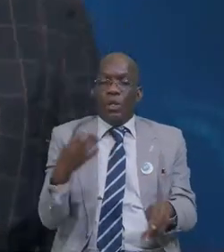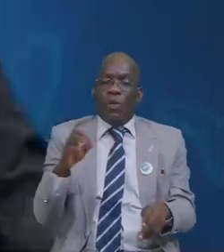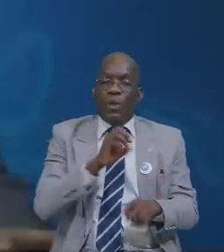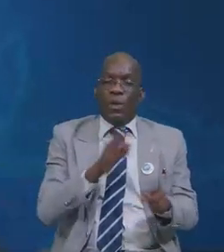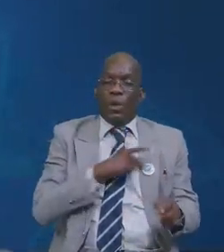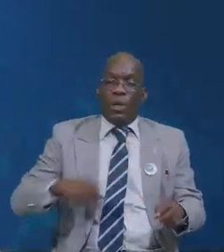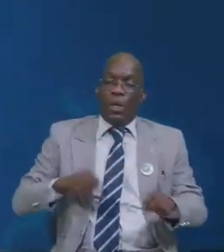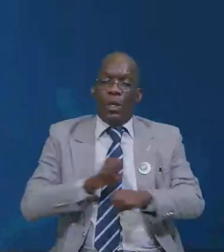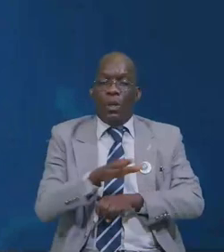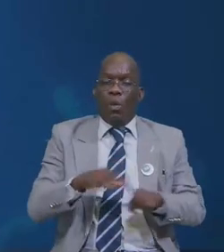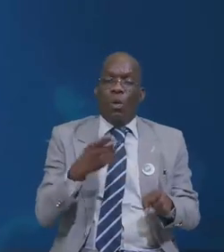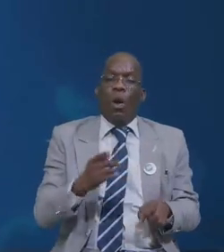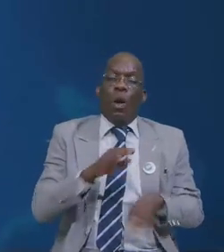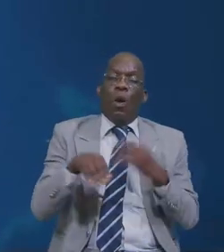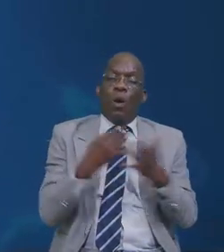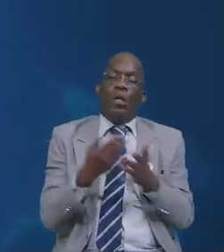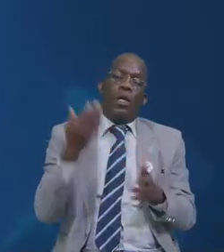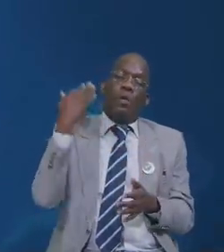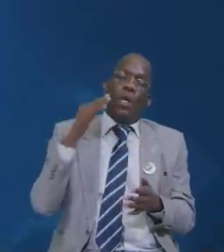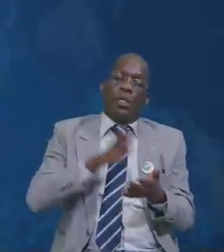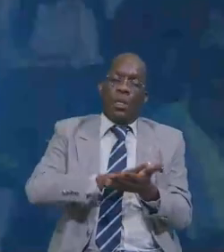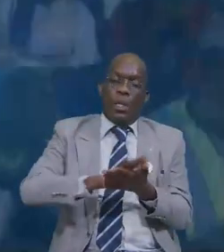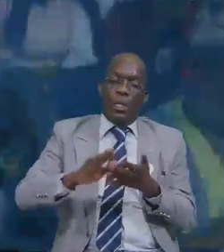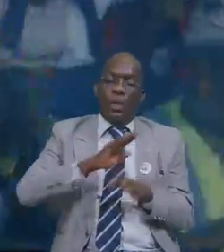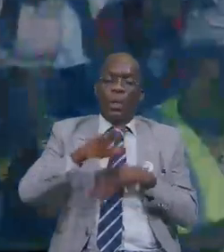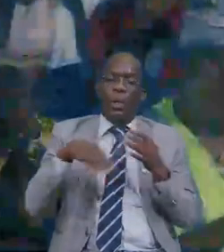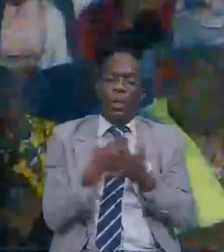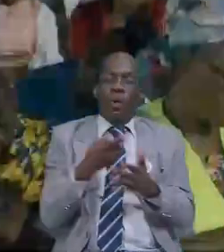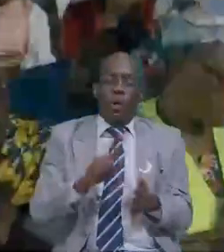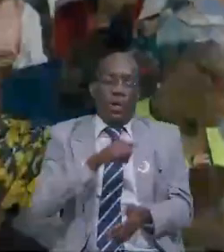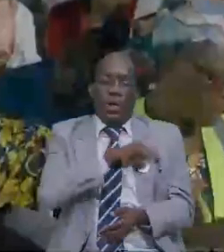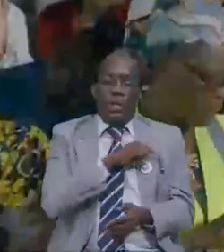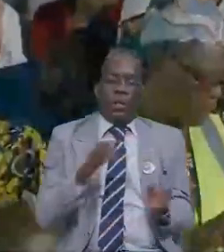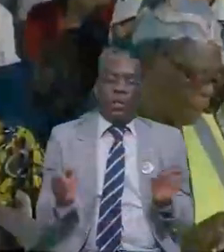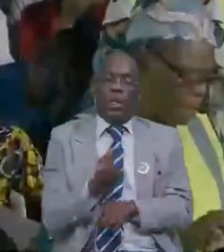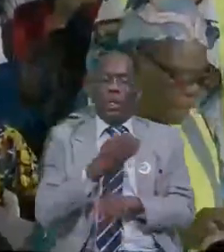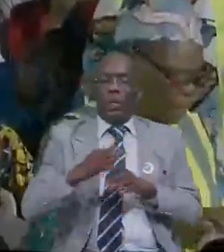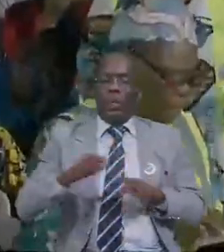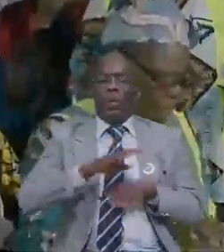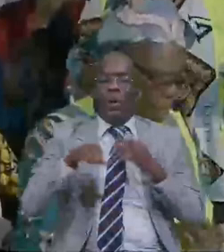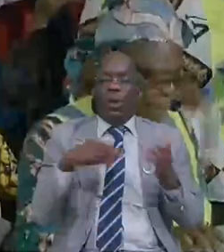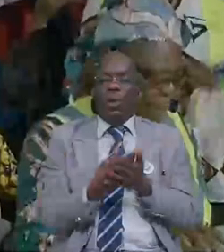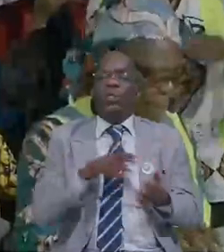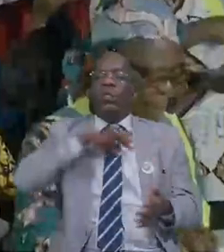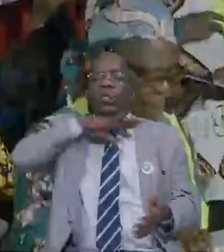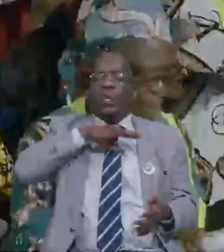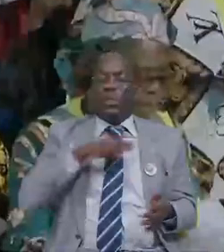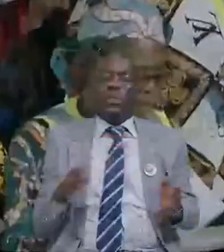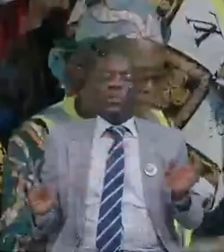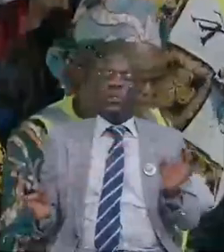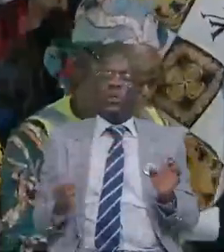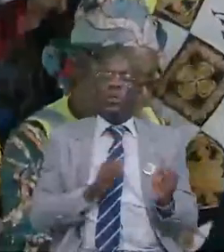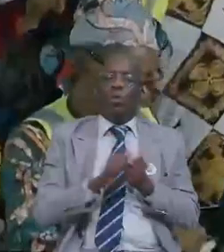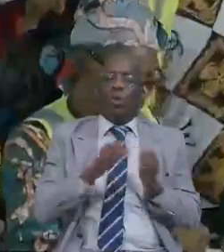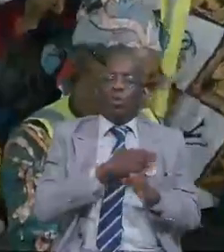Ton passé purifié, toute culpabilité ôtée, toutes les tâches lavées. Et